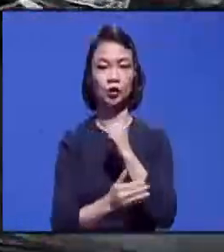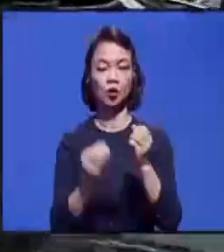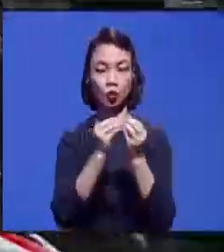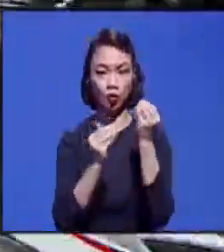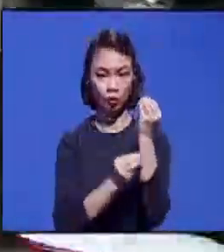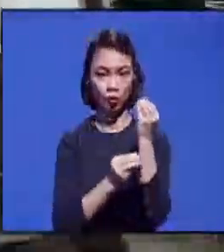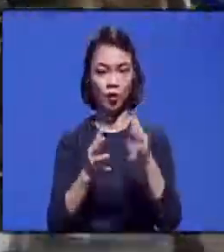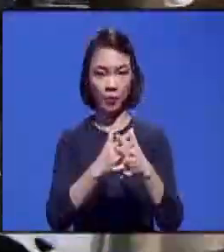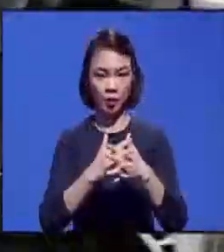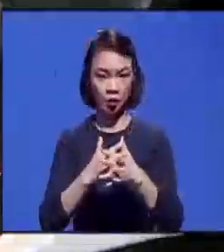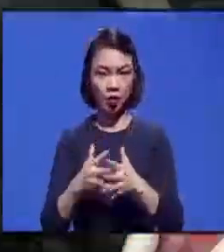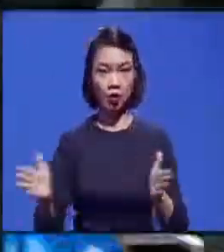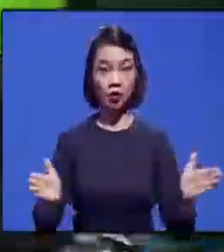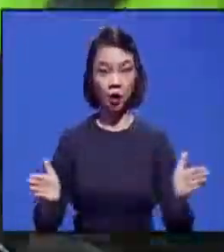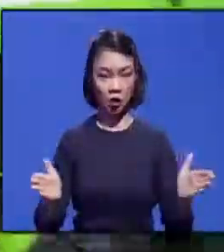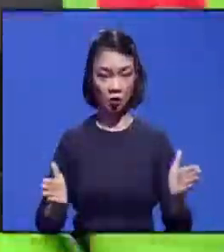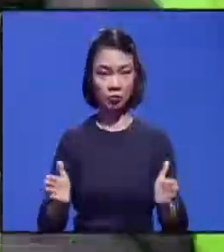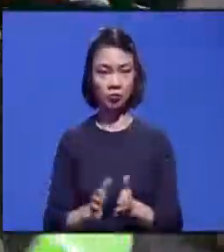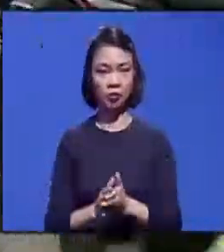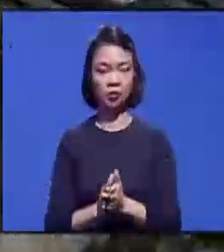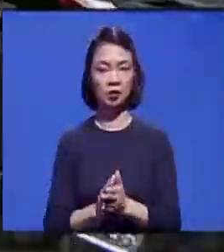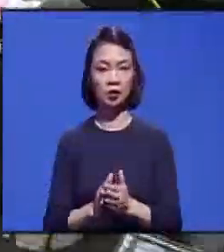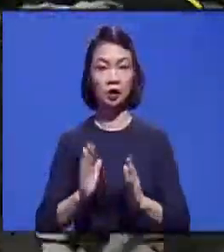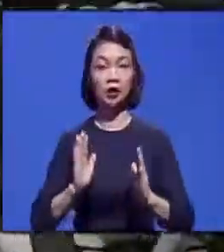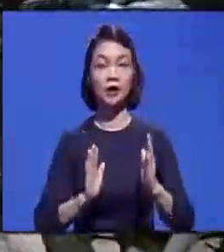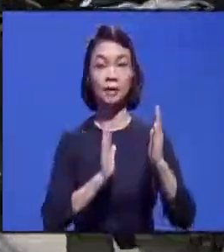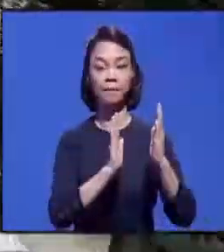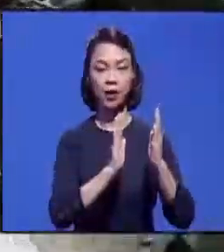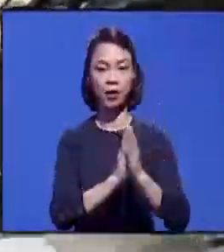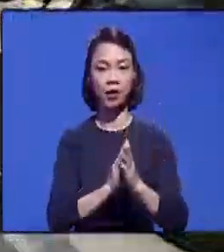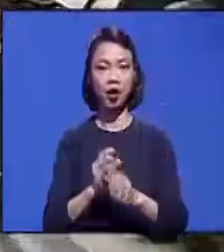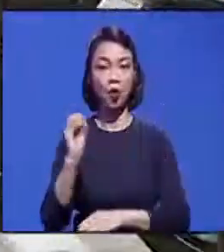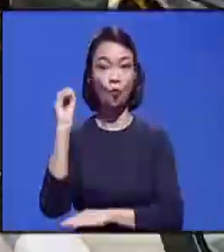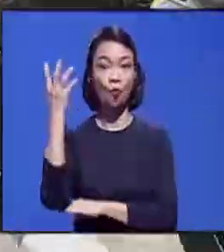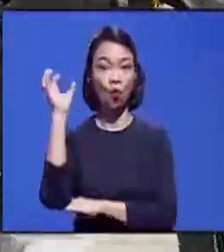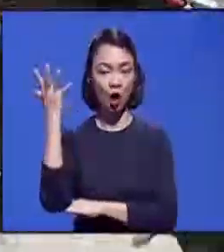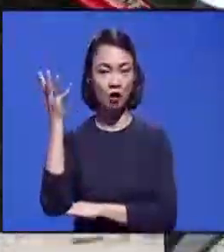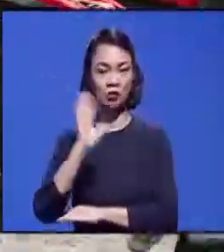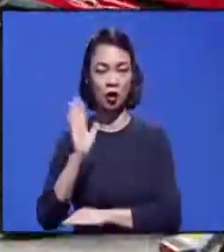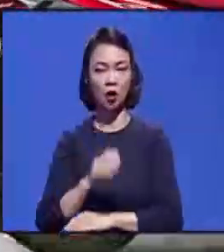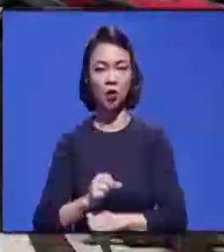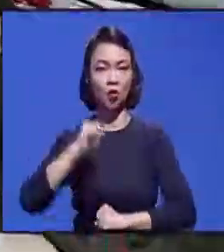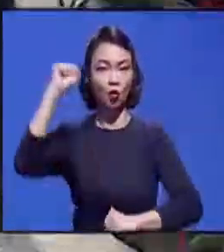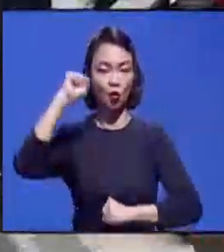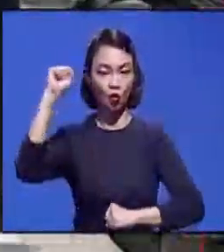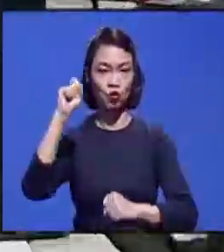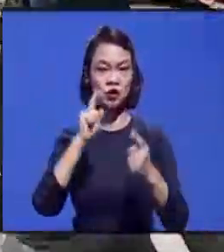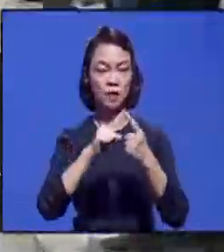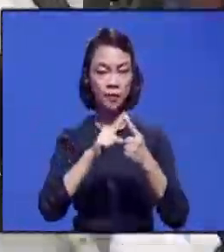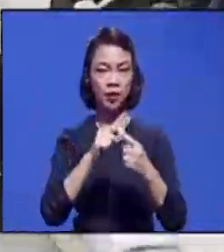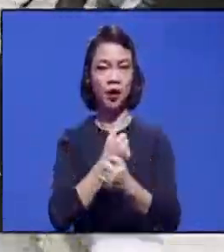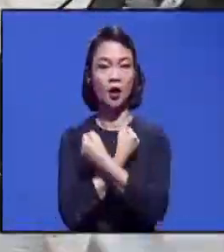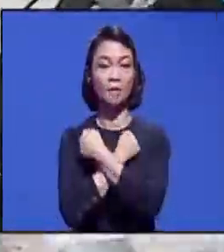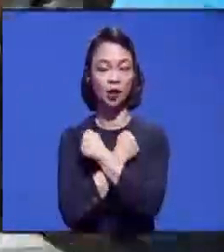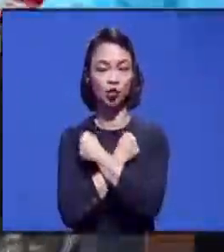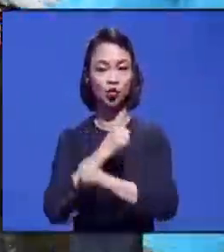dihadang tepat di depan Monas dan tidak sampai berorasi di sekitaran Patung Kuda. Dan saat ini memang para petugas